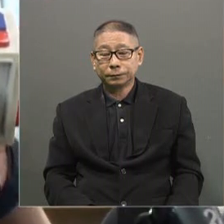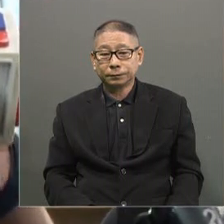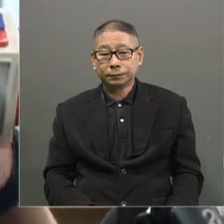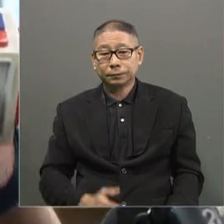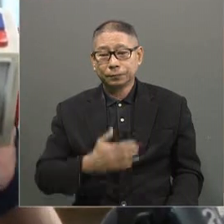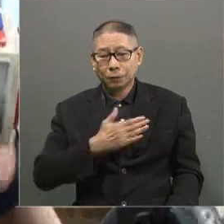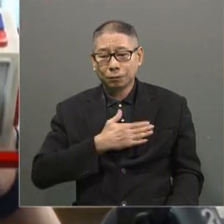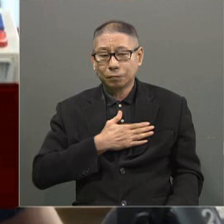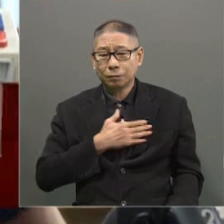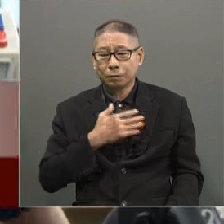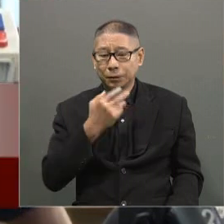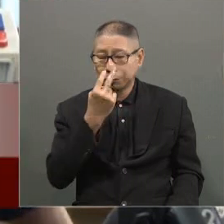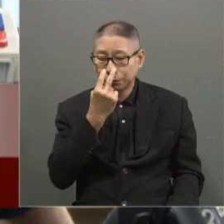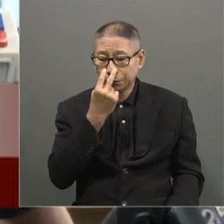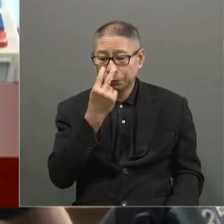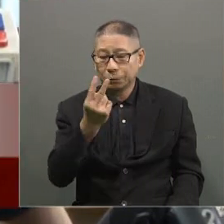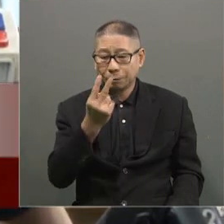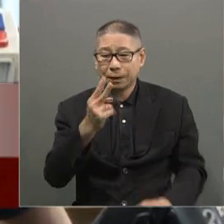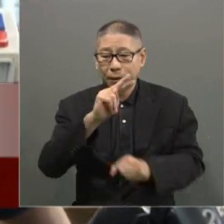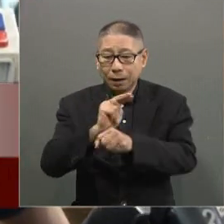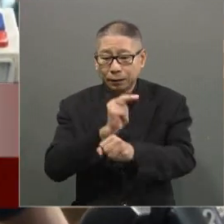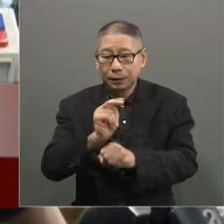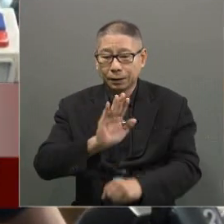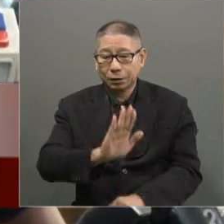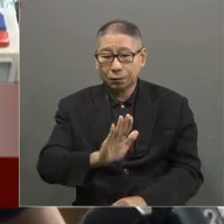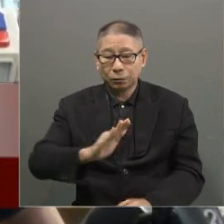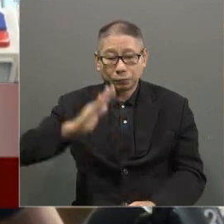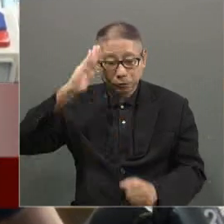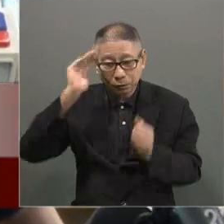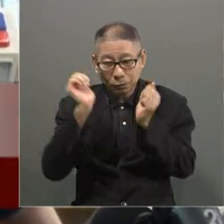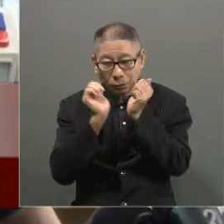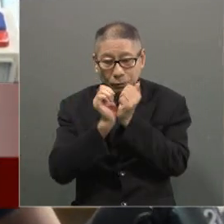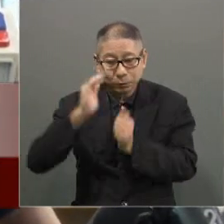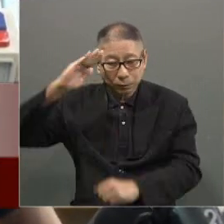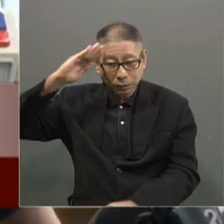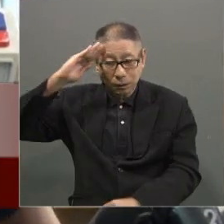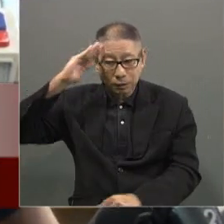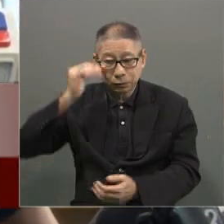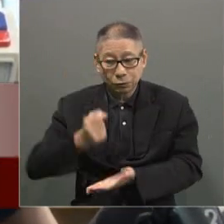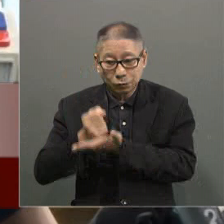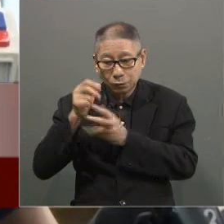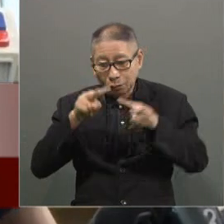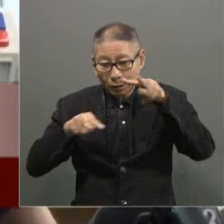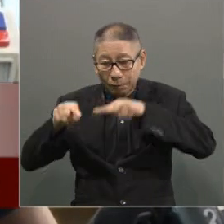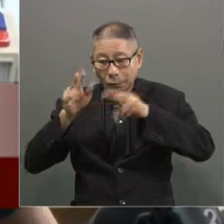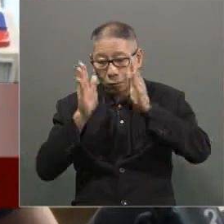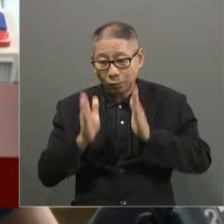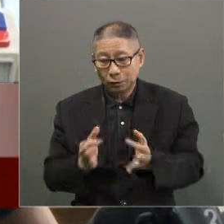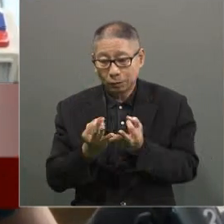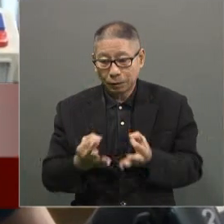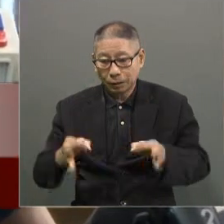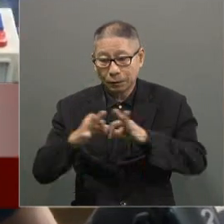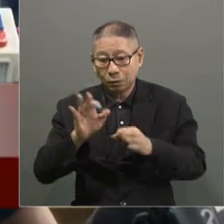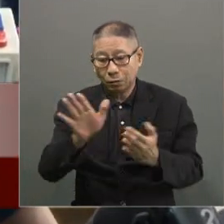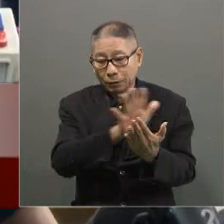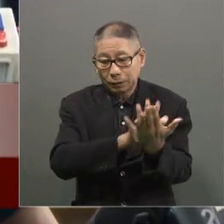ผมไม่เคยมองไปไกลขนาดนั้นนะครับผมมองว่าเป็นหน้าที่ของฝ่ายความมั่นคงฝ่ายรักษาความปลอดภัยที่ต้องดูแลบุคคลสำคัญในประเทศให้ดีที่สุ